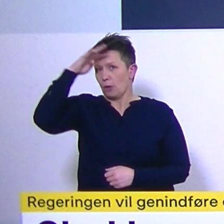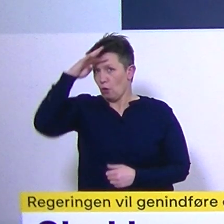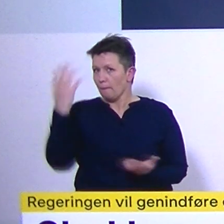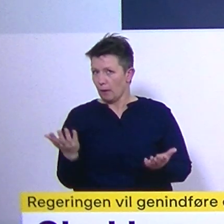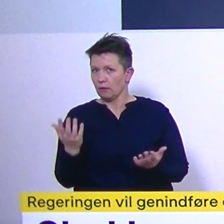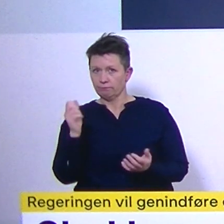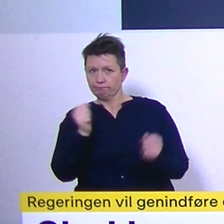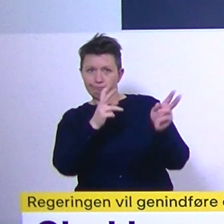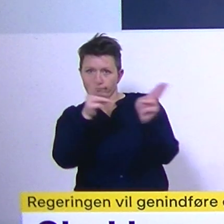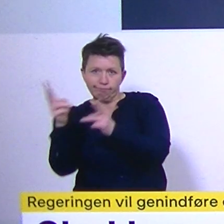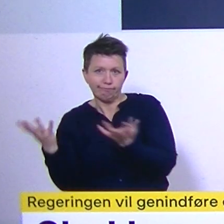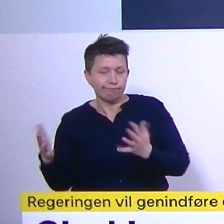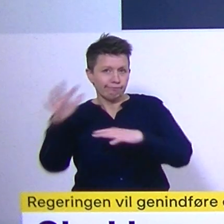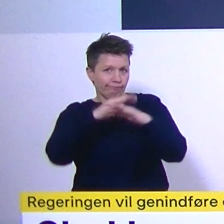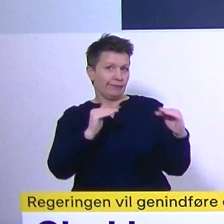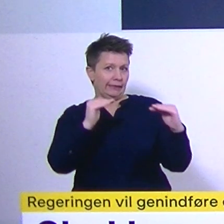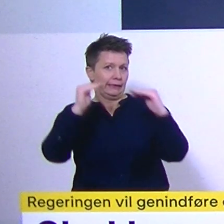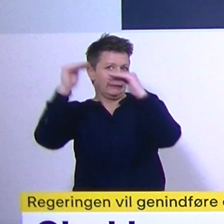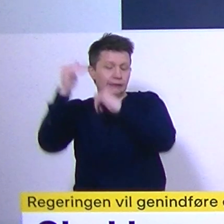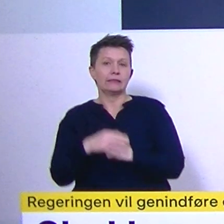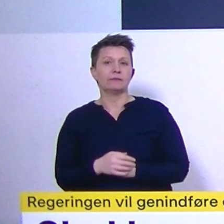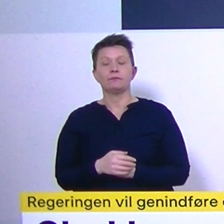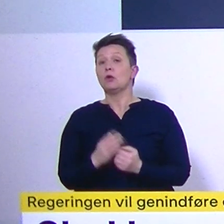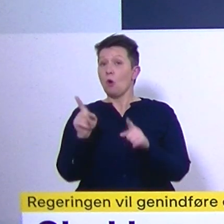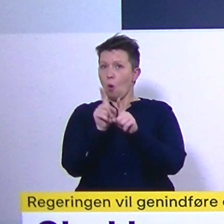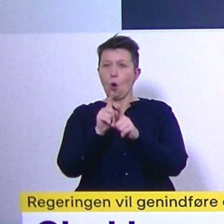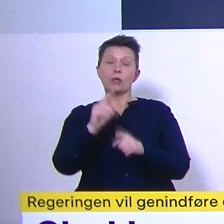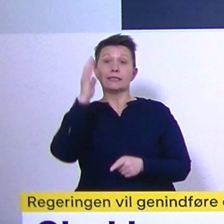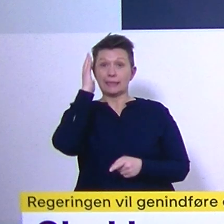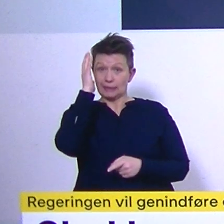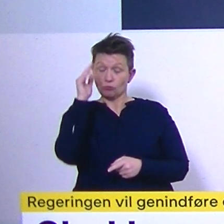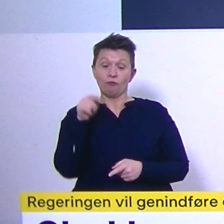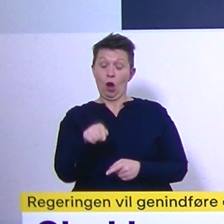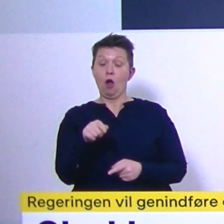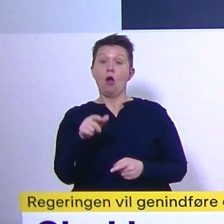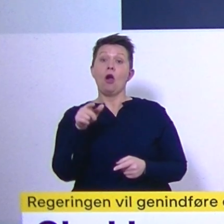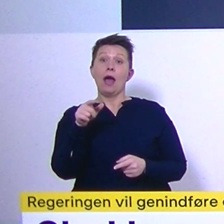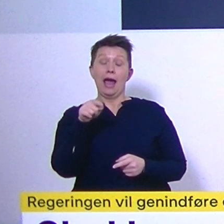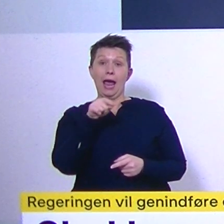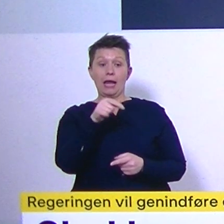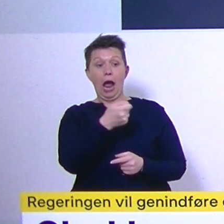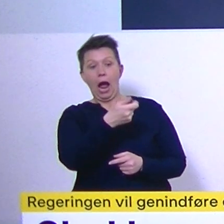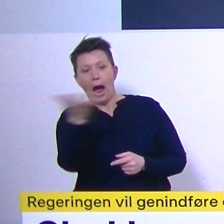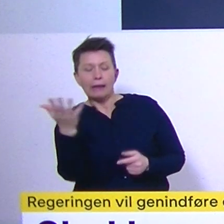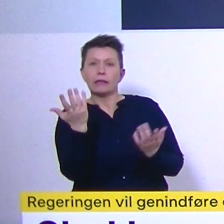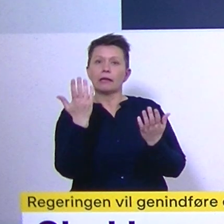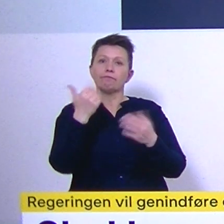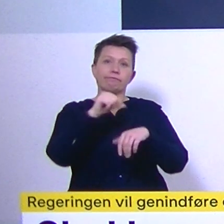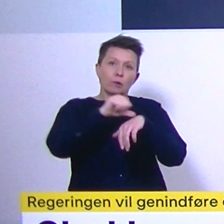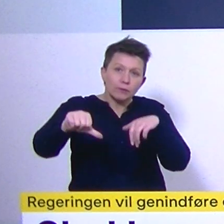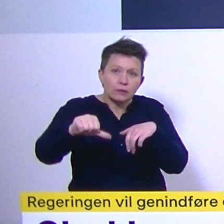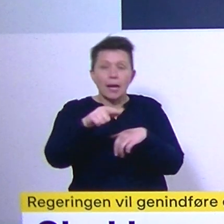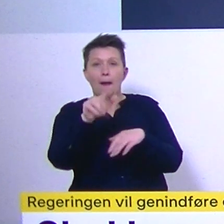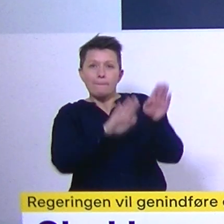for, at udviklingen vil påvirke håndteringen af akutte og ikke akutte livstruende tilstande. Herunder behandling af